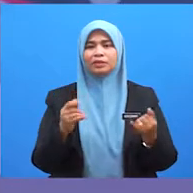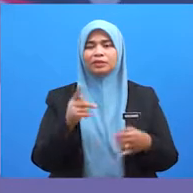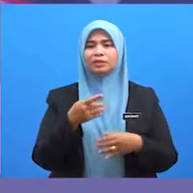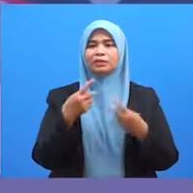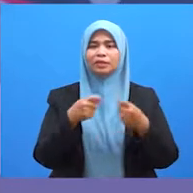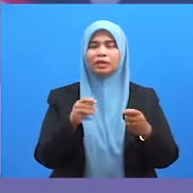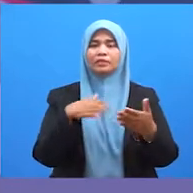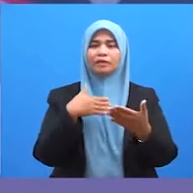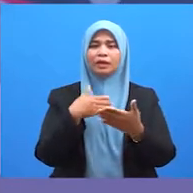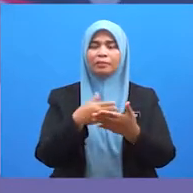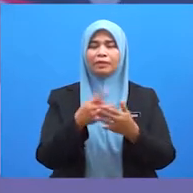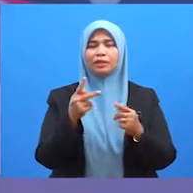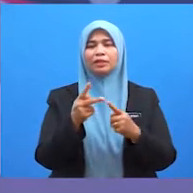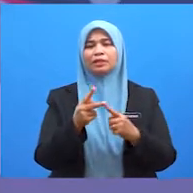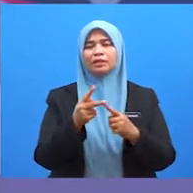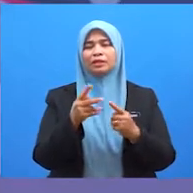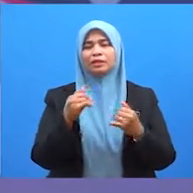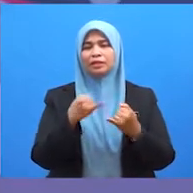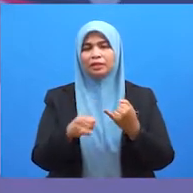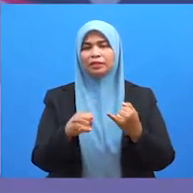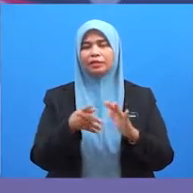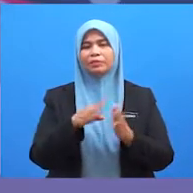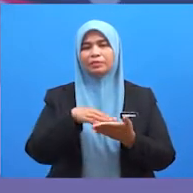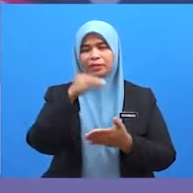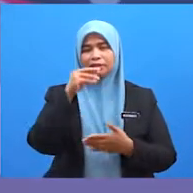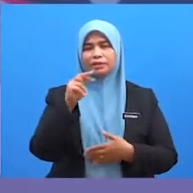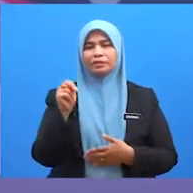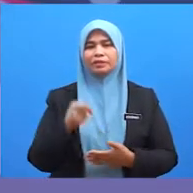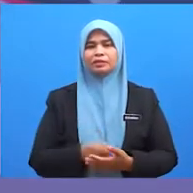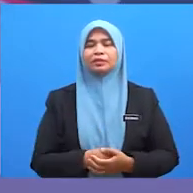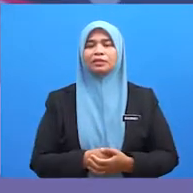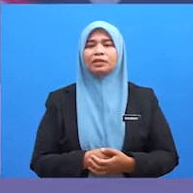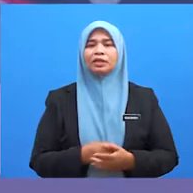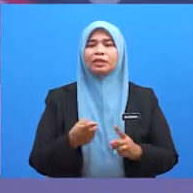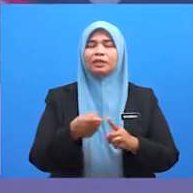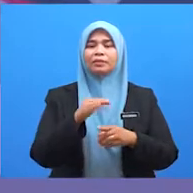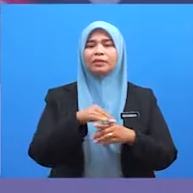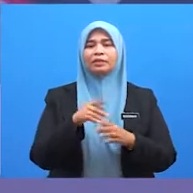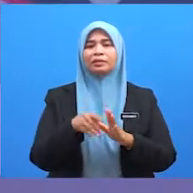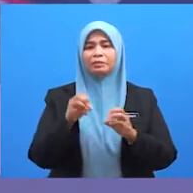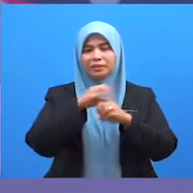Pelajar-pelajar sekalian, sekarang kita telah sampai ke penghujung pembelajaran.